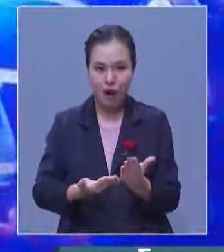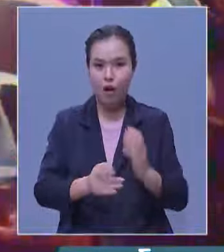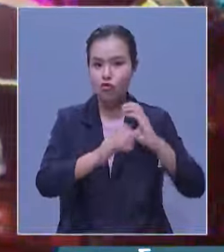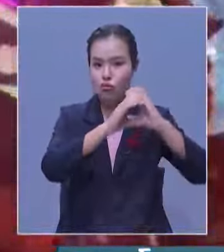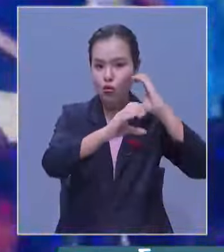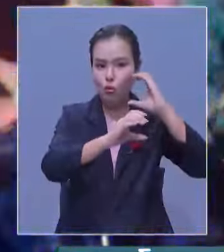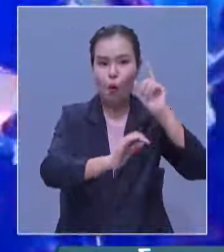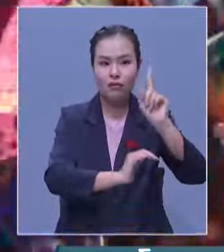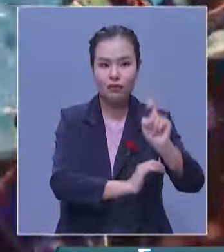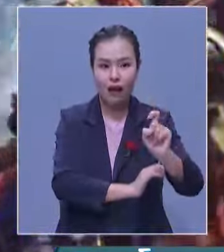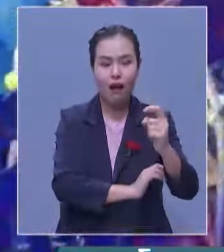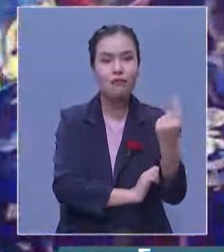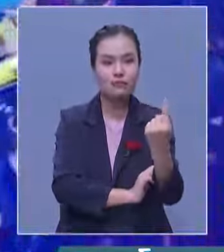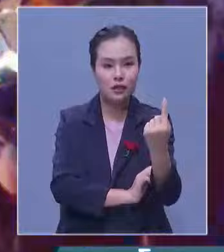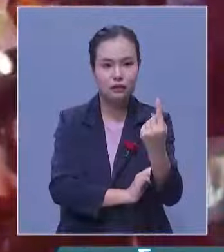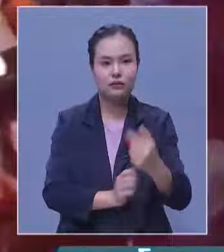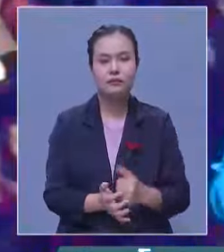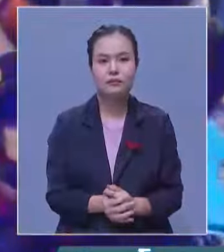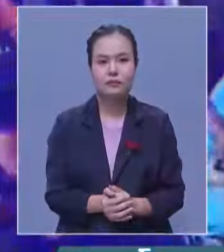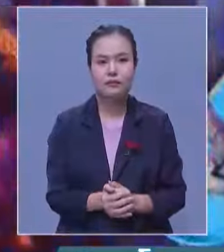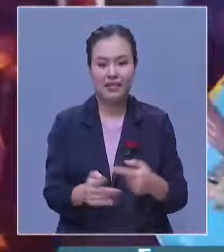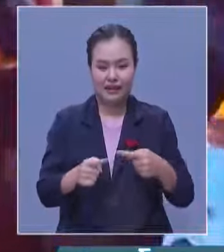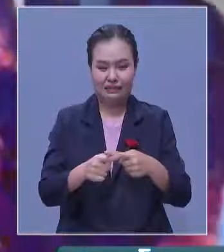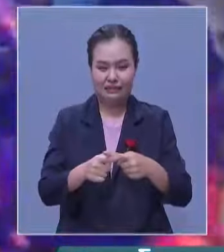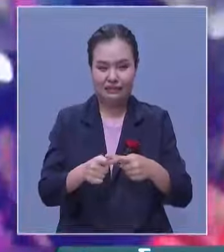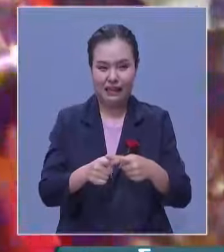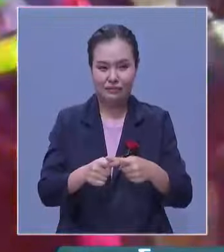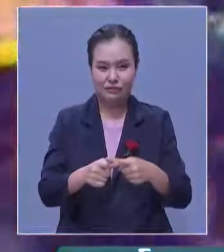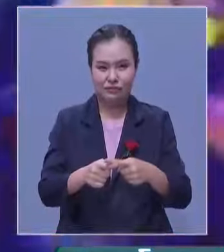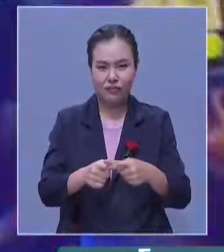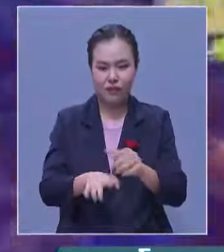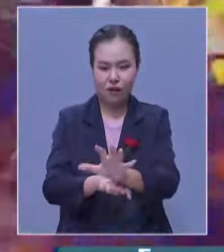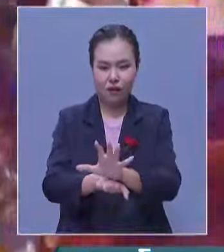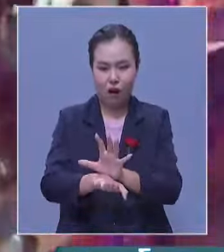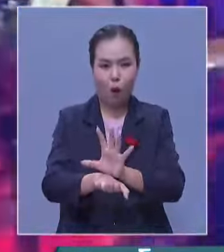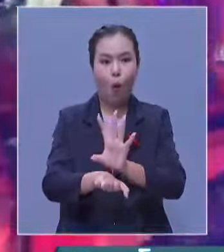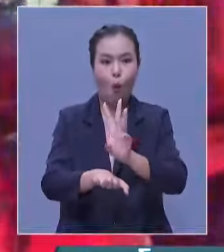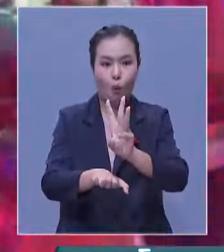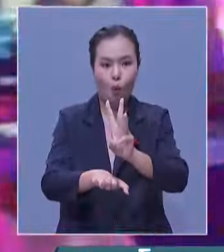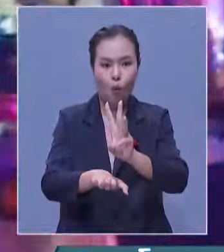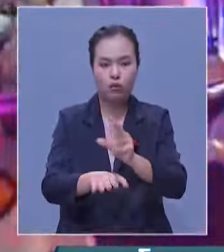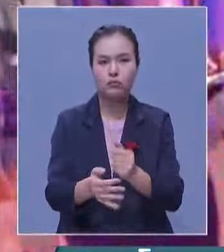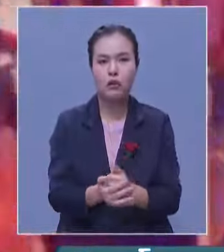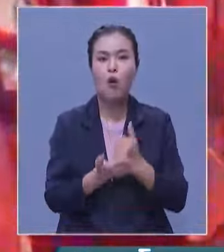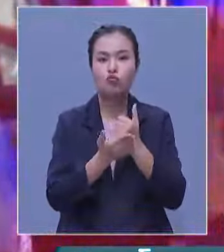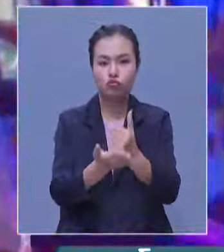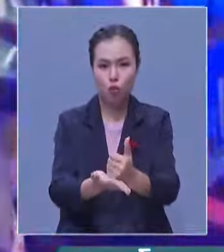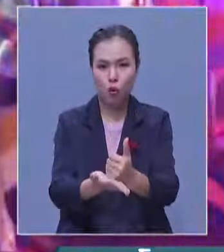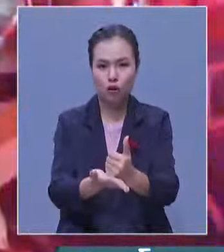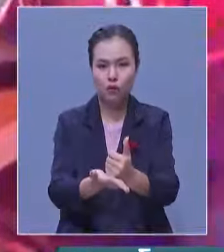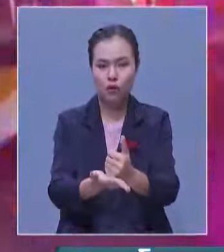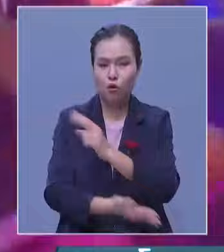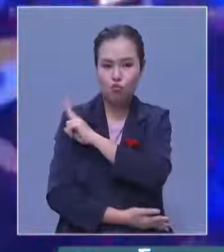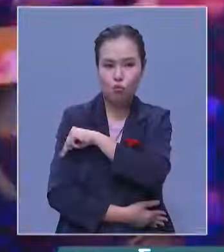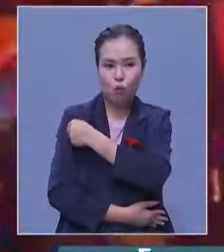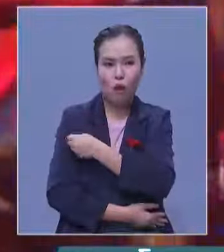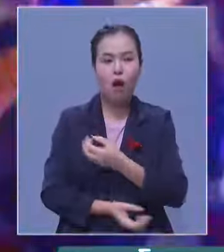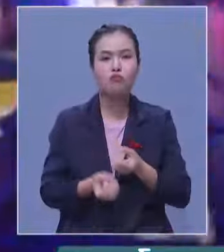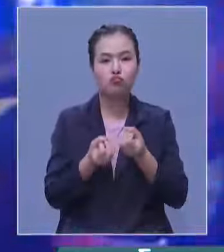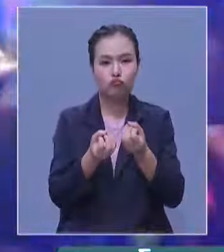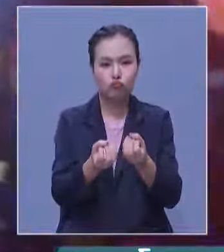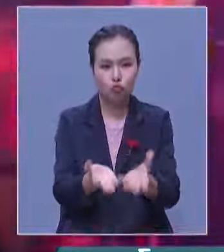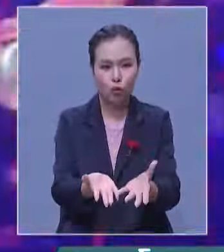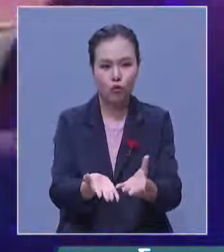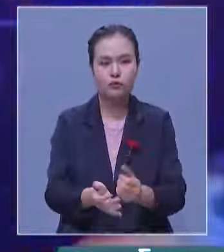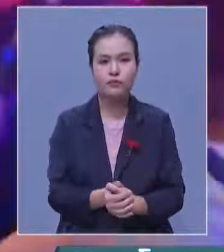เสียชีวิต1รายแล้วก็มีคนได้รับบาดเจ็บติดอยู่ในรถ6รายนะครับเจ้าหน้าที่เร่งให้ความช่วยเหลือนำตัวส่งโรงพยาบาลจ